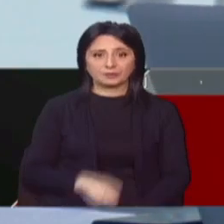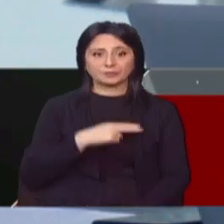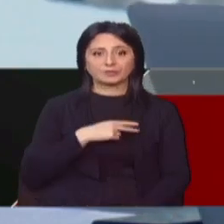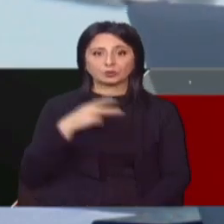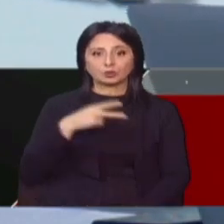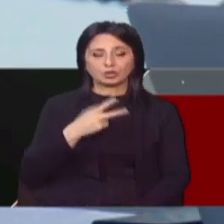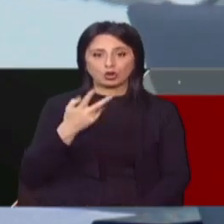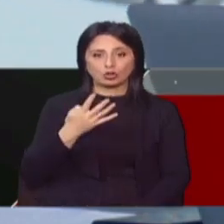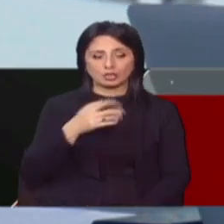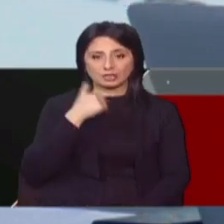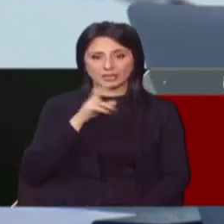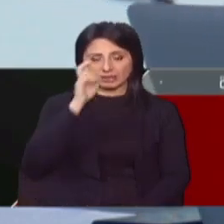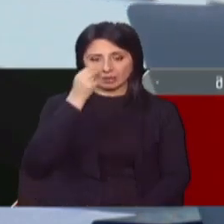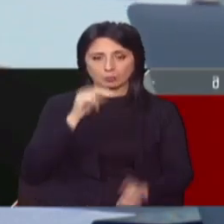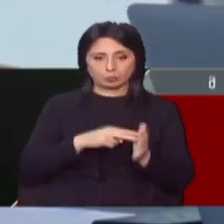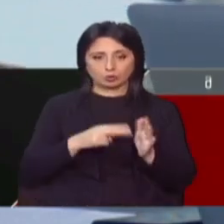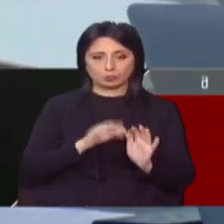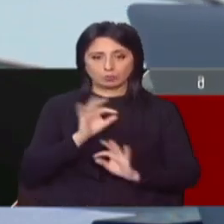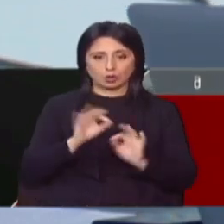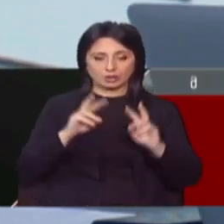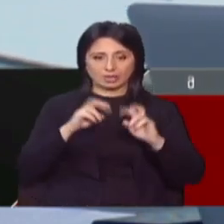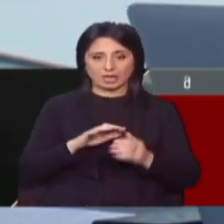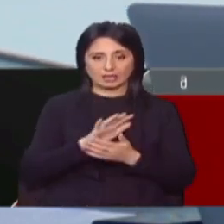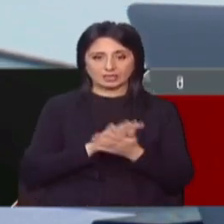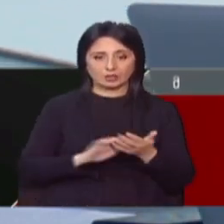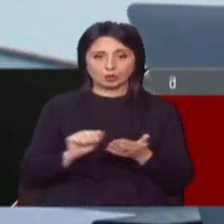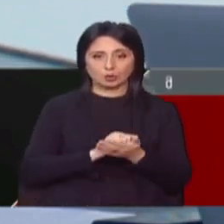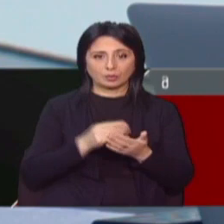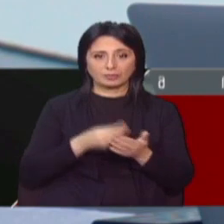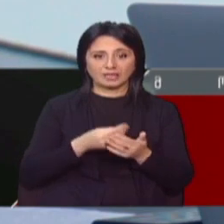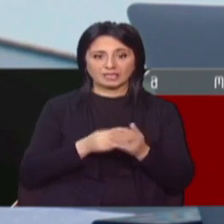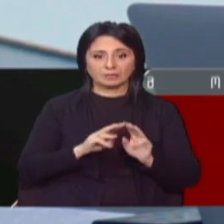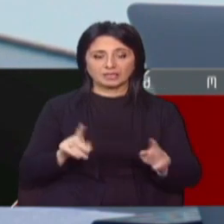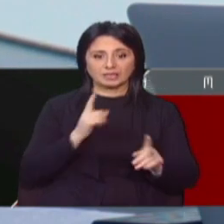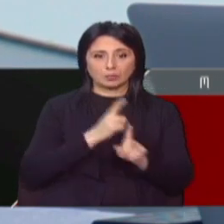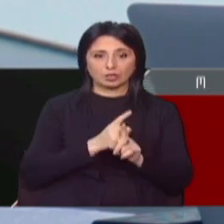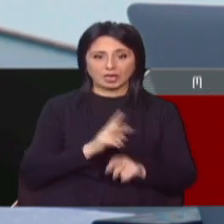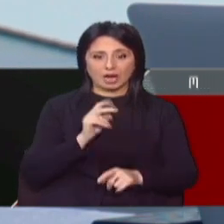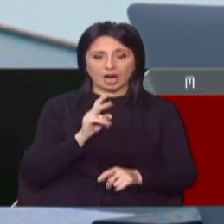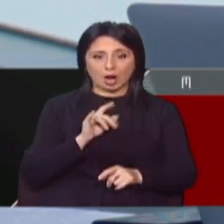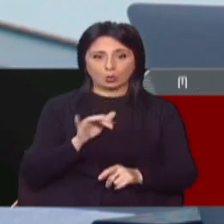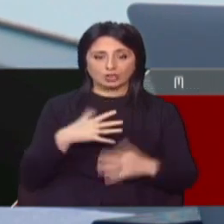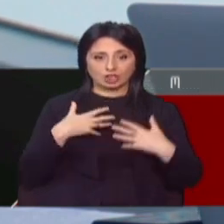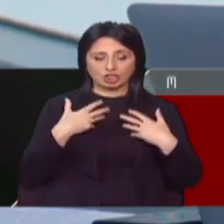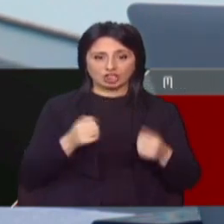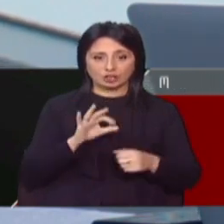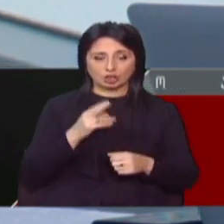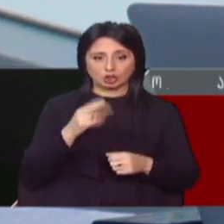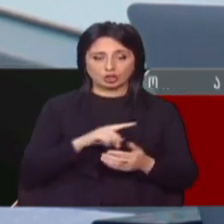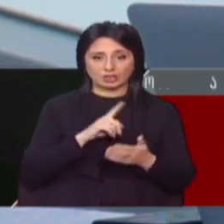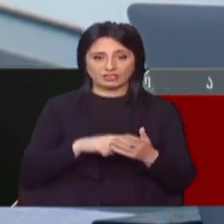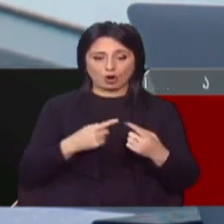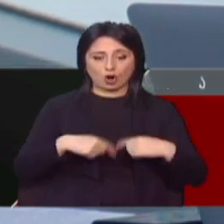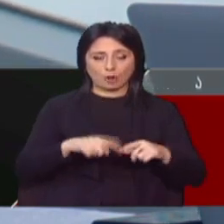Parlamentu 2024 წლის სახელმწიფო ბიუჯეტის პროექტის განხილვა გრძელდება დოკუმენტი ფინანსთა მინისტრის მოადგილემ გიორგი კაკაულიძემ ჯანდაცვისა და სოციალურ